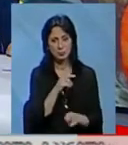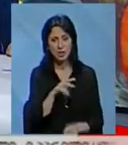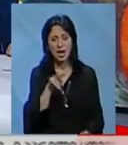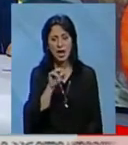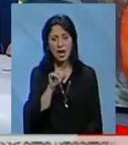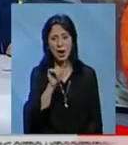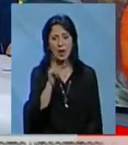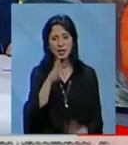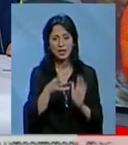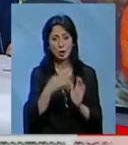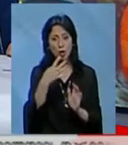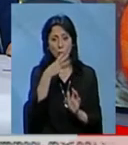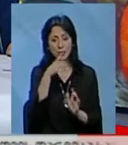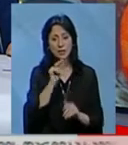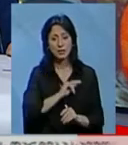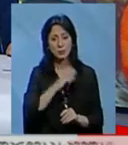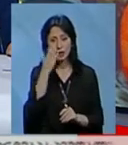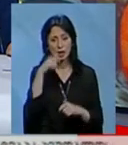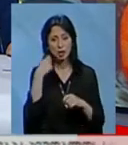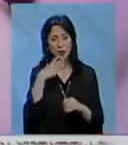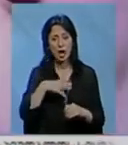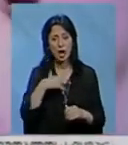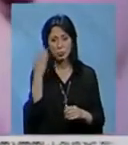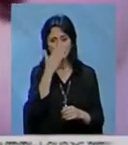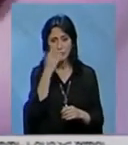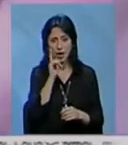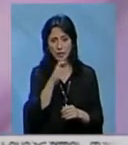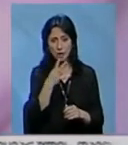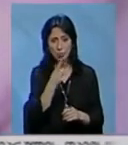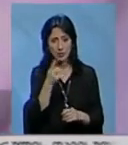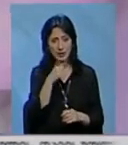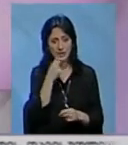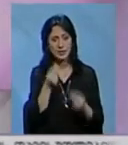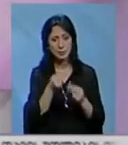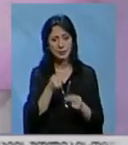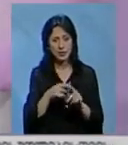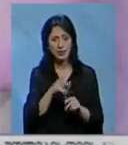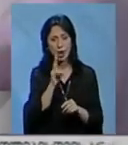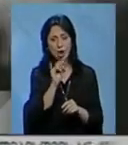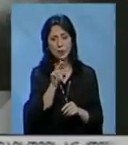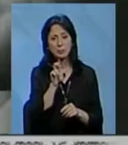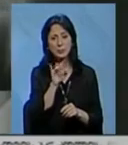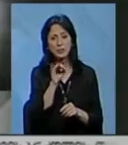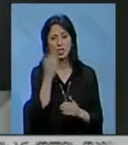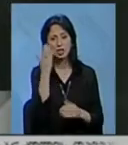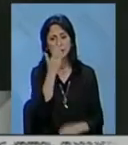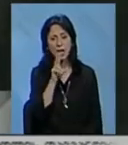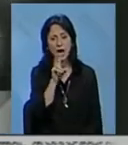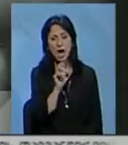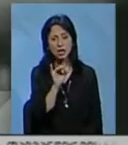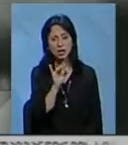ლეილა აბაშიძე 1940 წლიდან მუშაობდა კინოსტუდია ქართულ ფილმში. 1941 წელს ითამაშა კატოს როლი კონსტანტინე პიპინაშვილის ფილმში